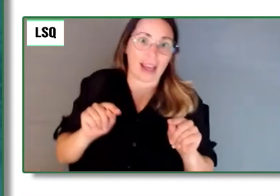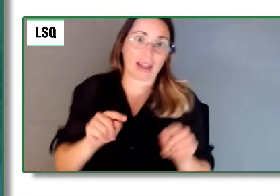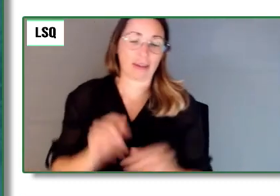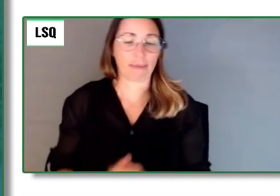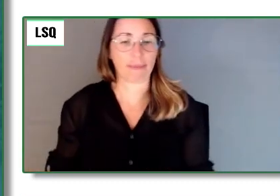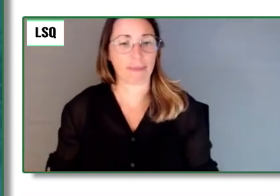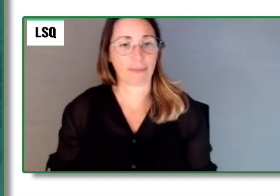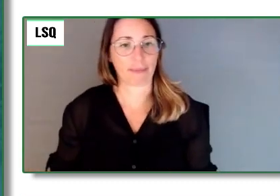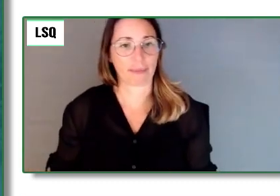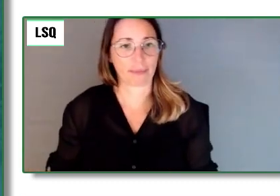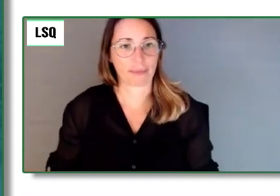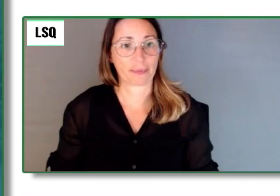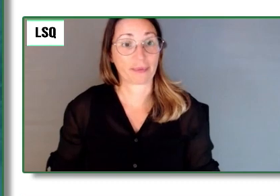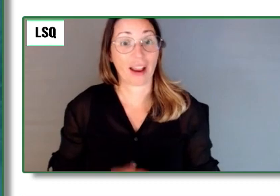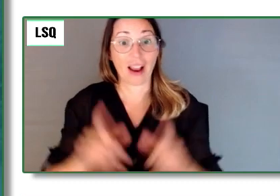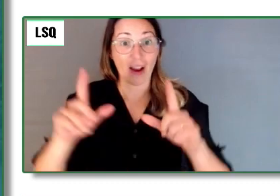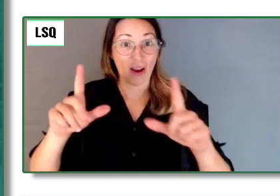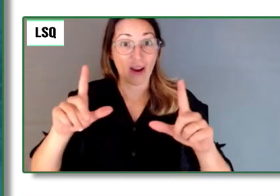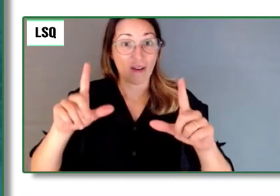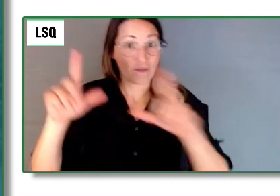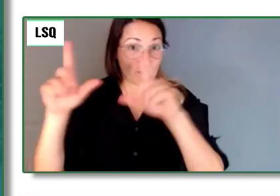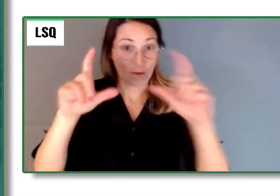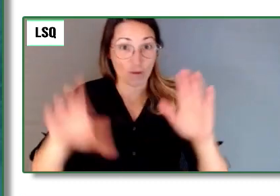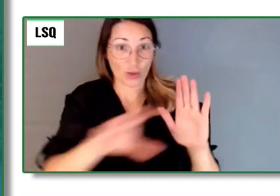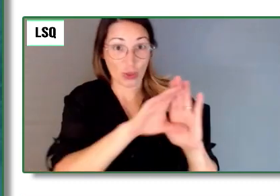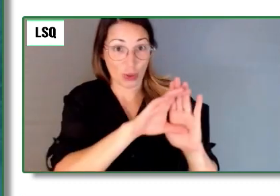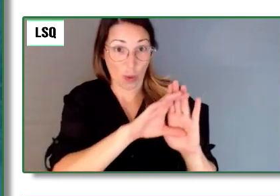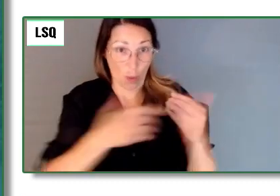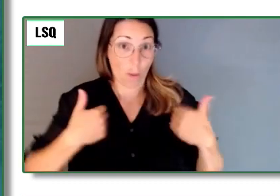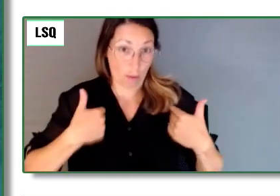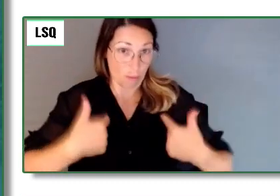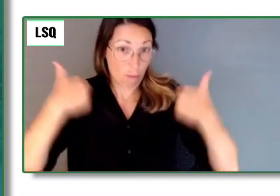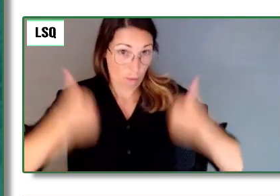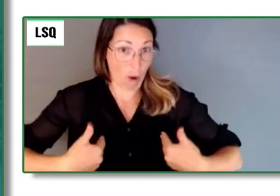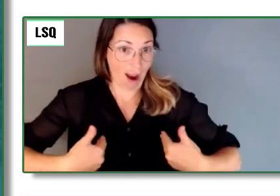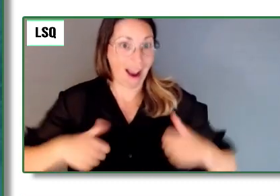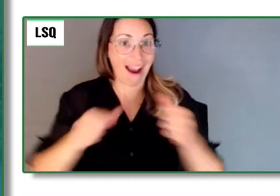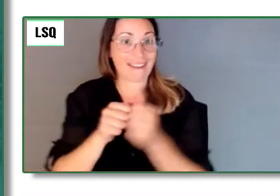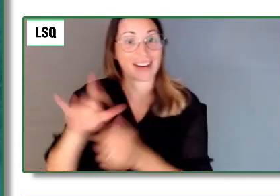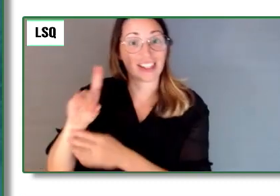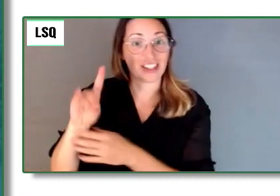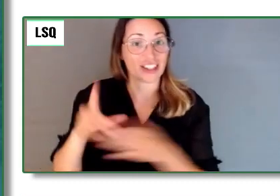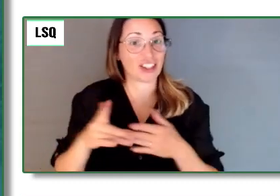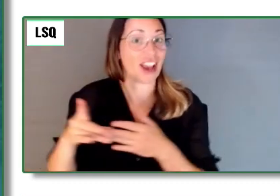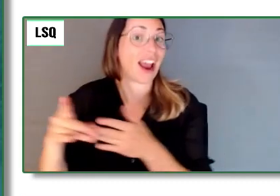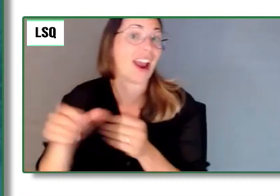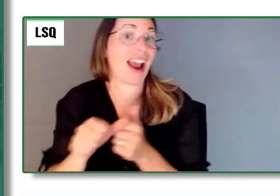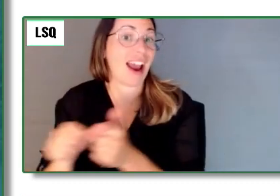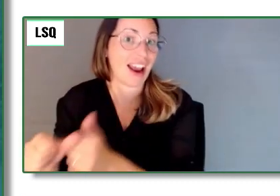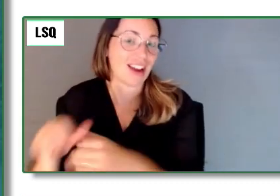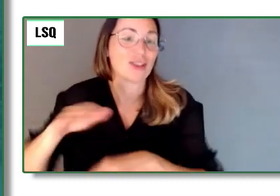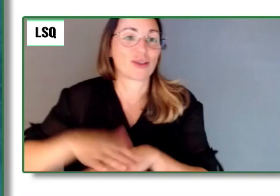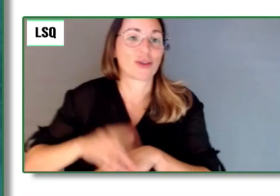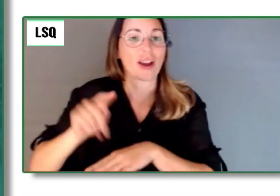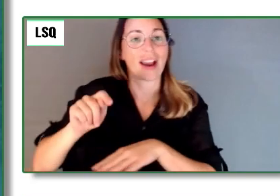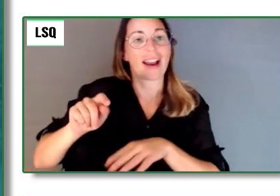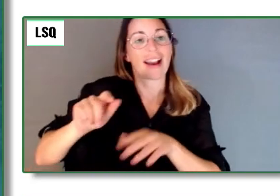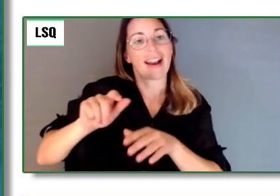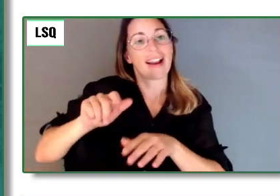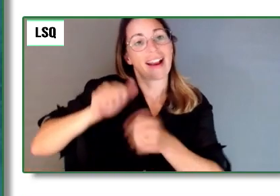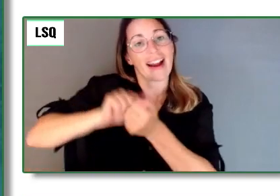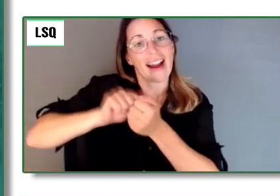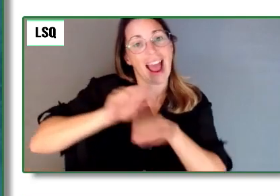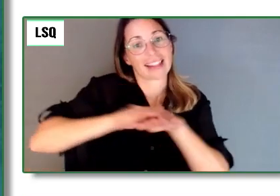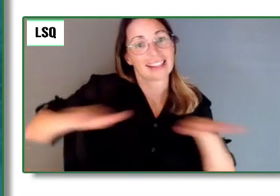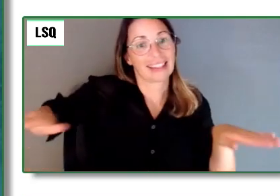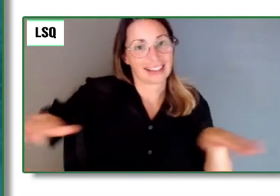diapo. J'ai commencé à perdre la vision à l'âge de 8 ans lorsque j'étais inscrit comme étant aveugle. J'avais